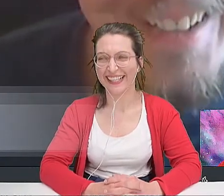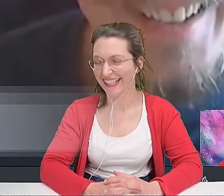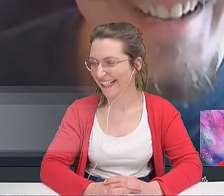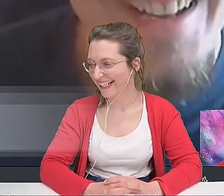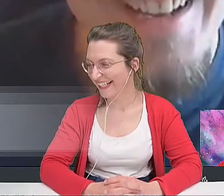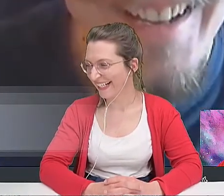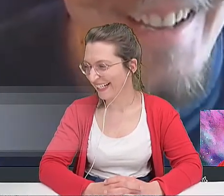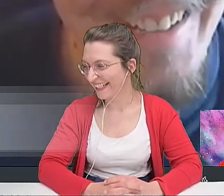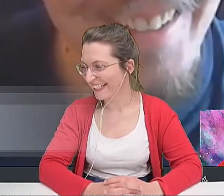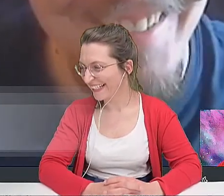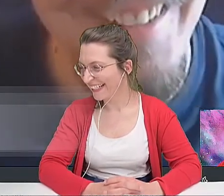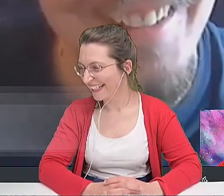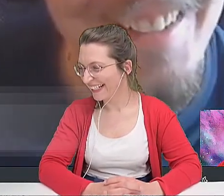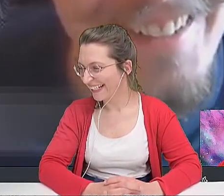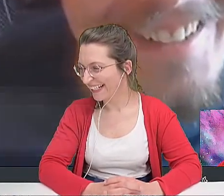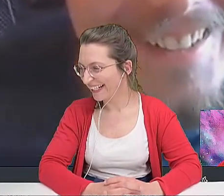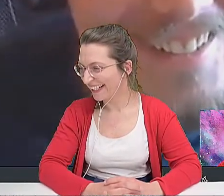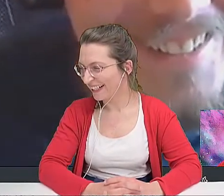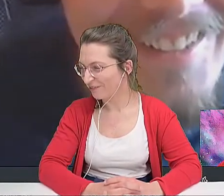okay.